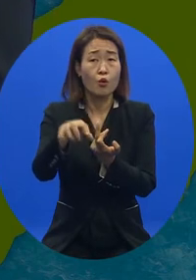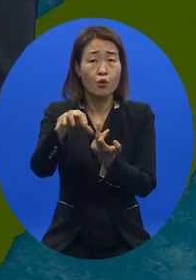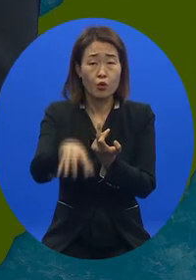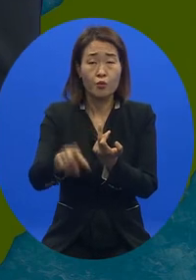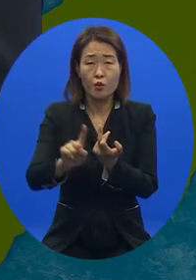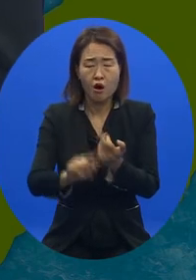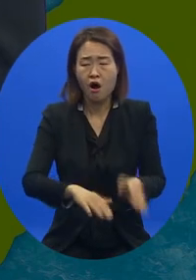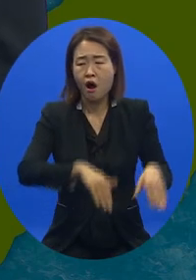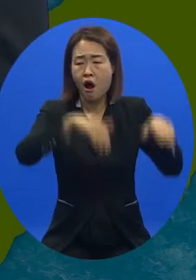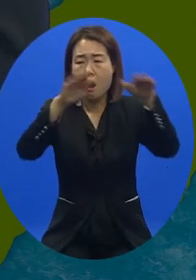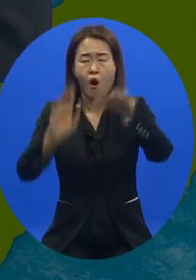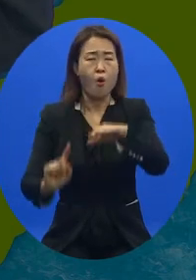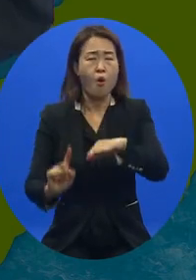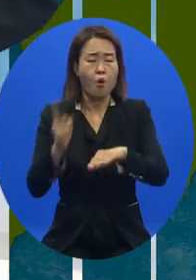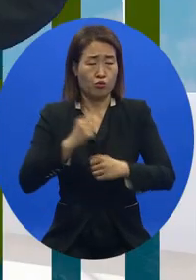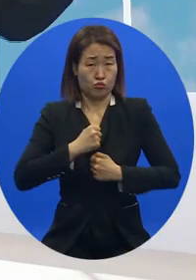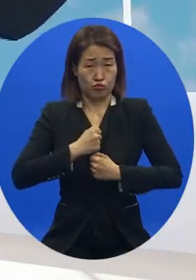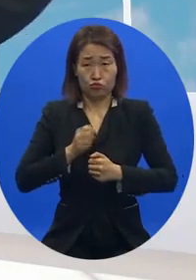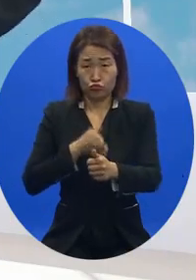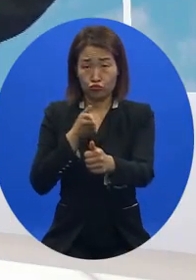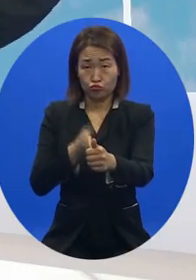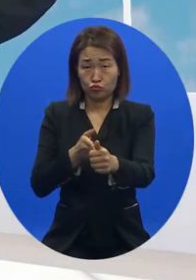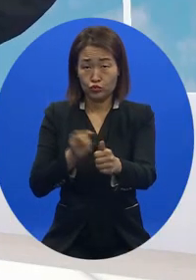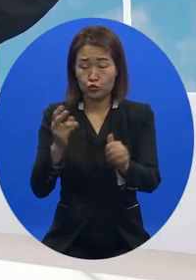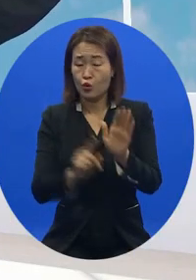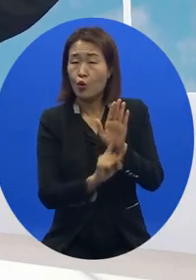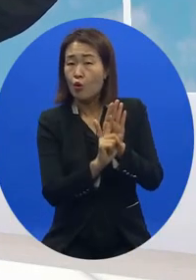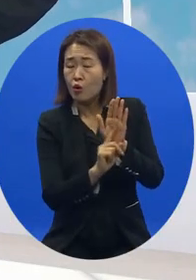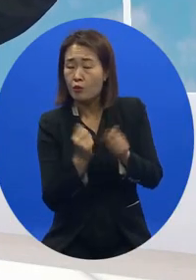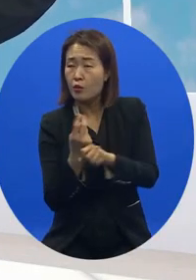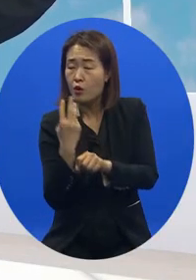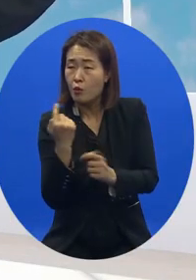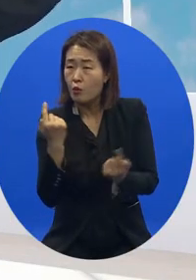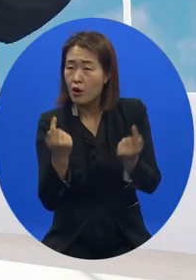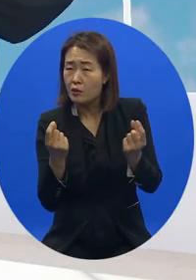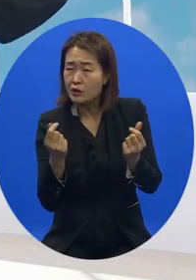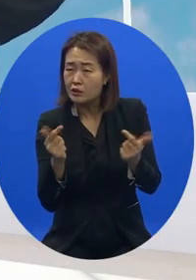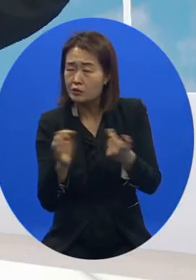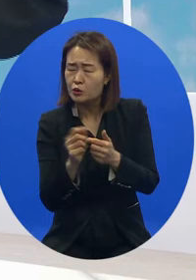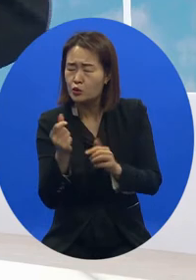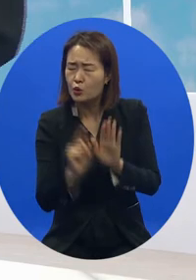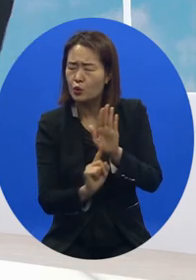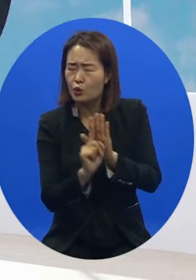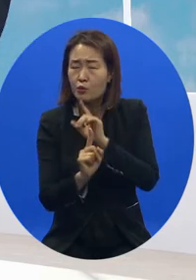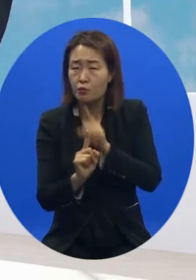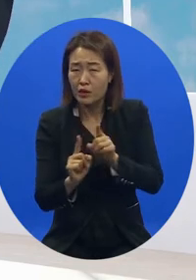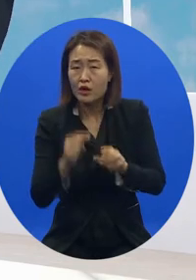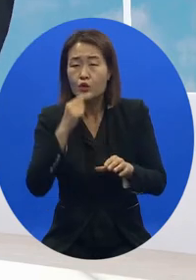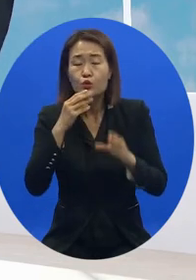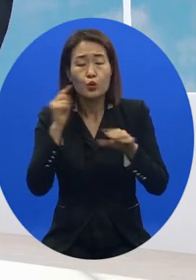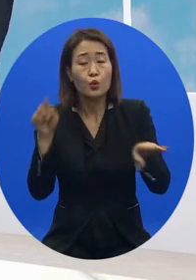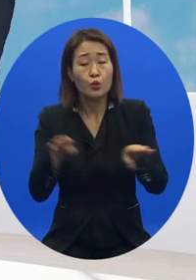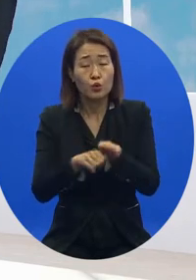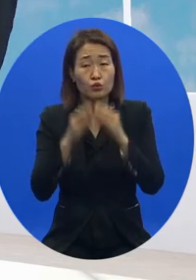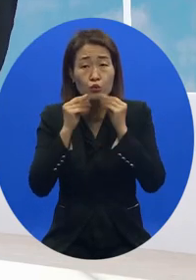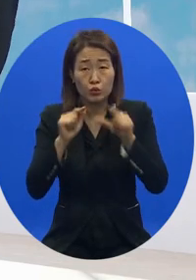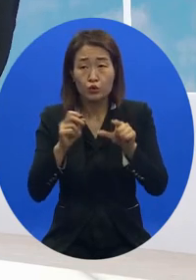먼바다는 높은 물결을 주의하셔야겠습니다. 기온은 평년과 비슷하거나 조금 높겠습니다. 주말인